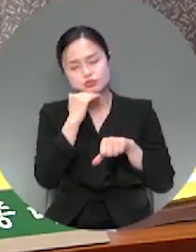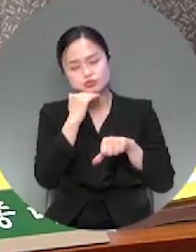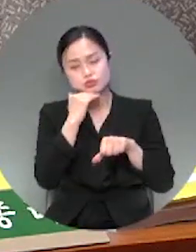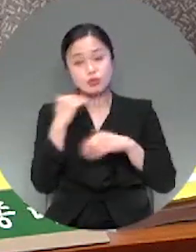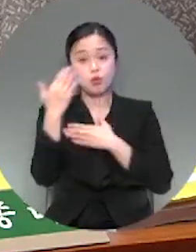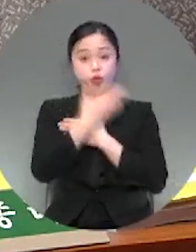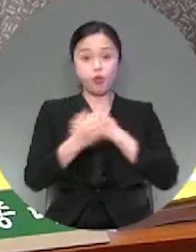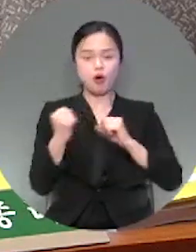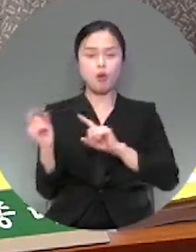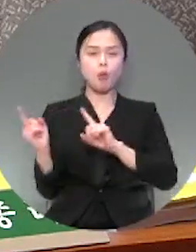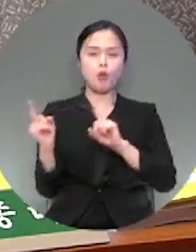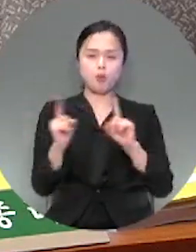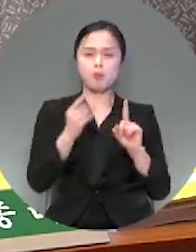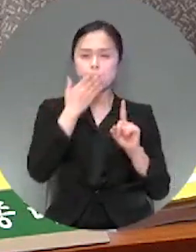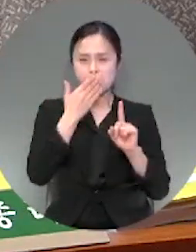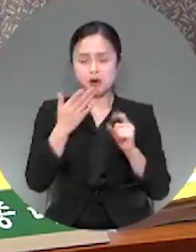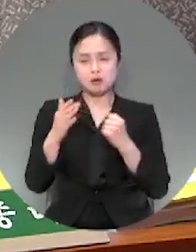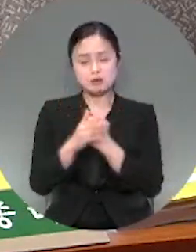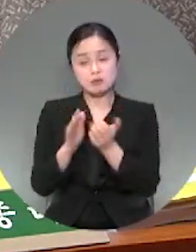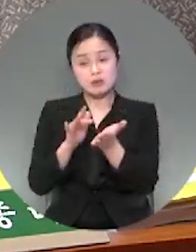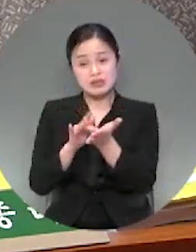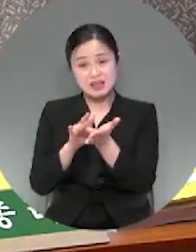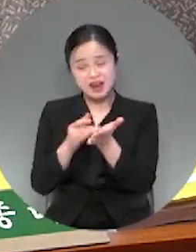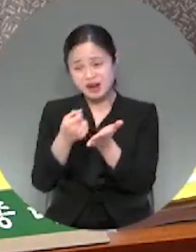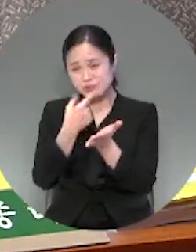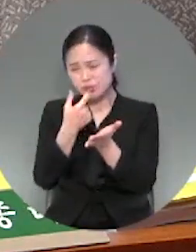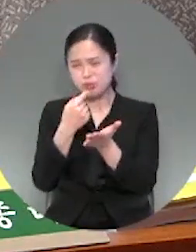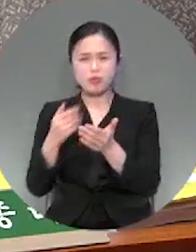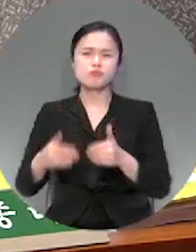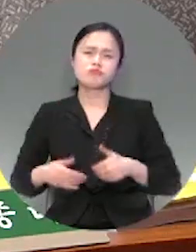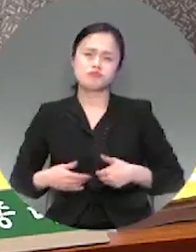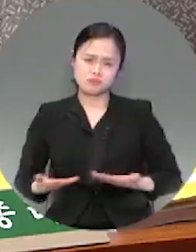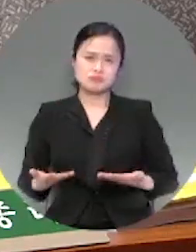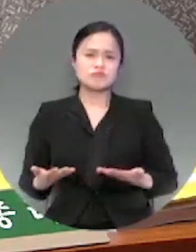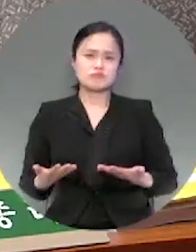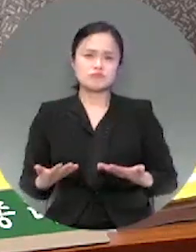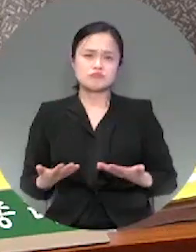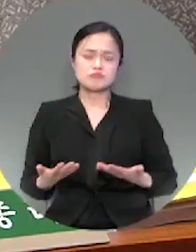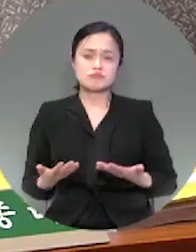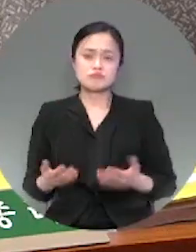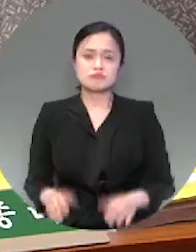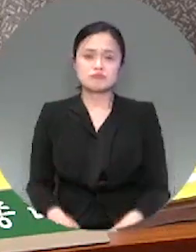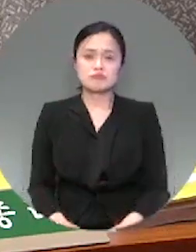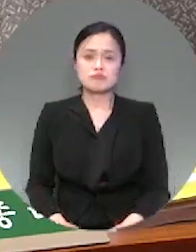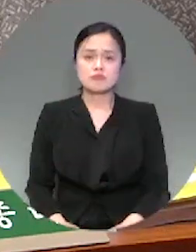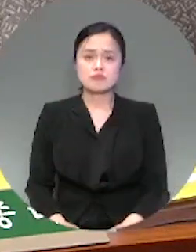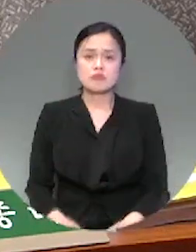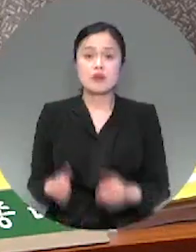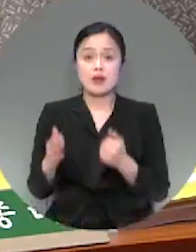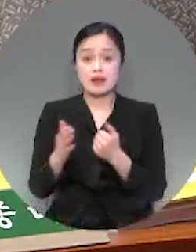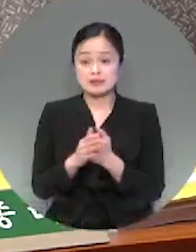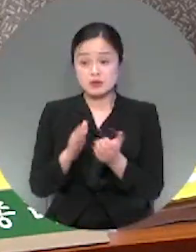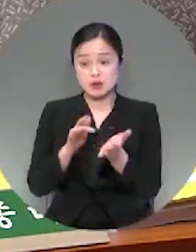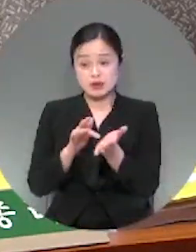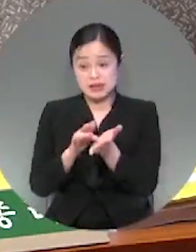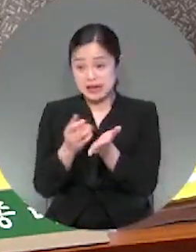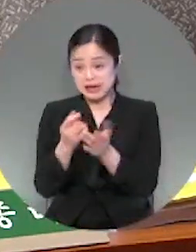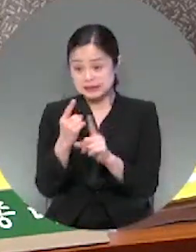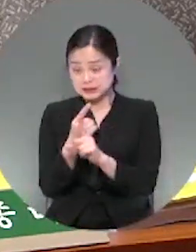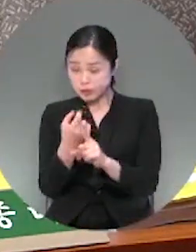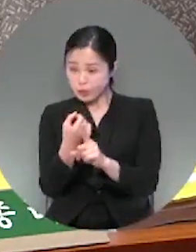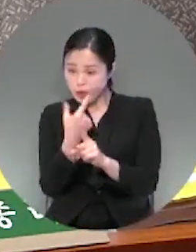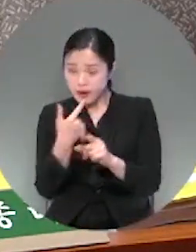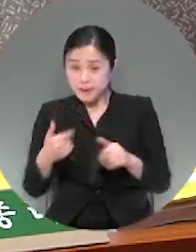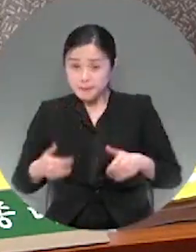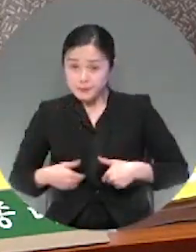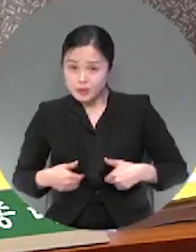아까 저 이제 결국 의사 선생님이 처방을 해야 되는데 그이 약을 먹으려면 그거는 의사 선생님이 몇 가지 같이 먹어서는 안